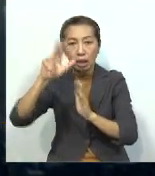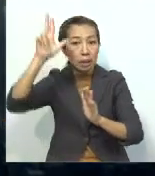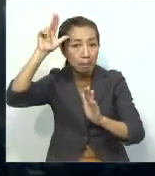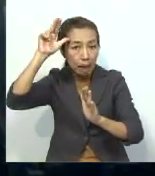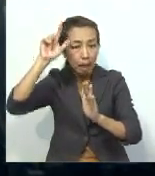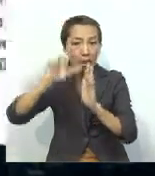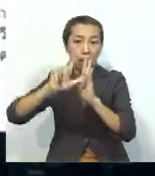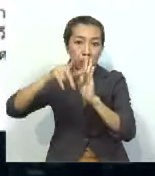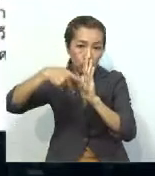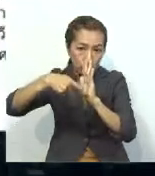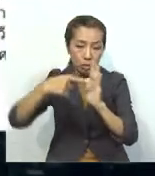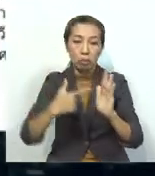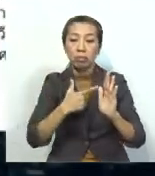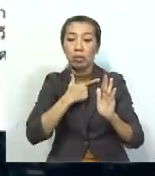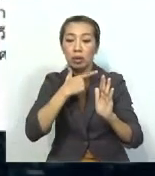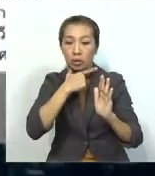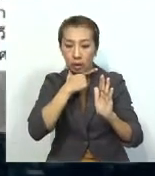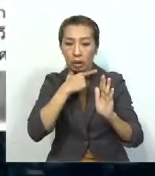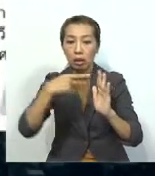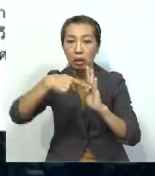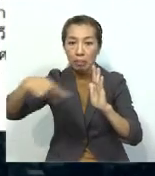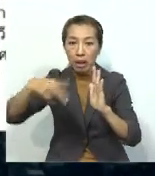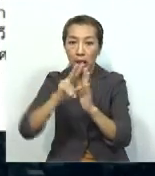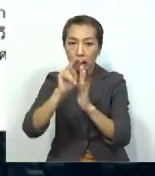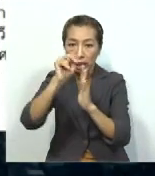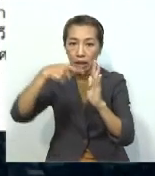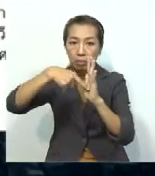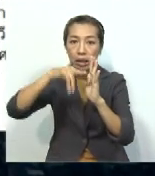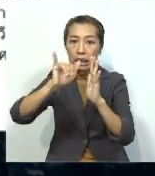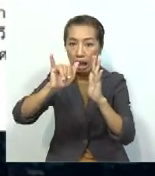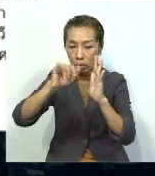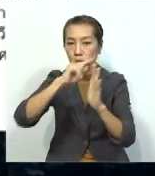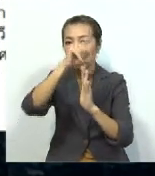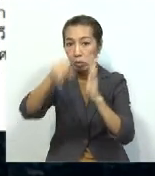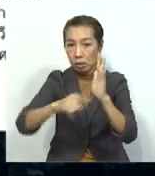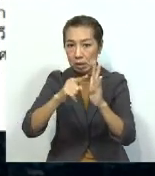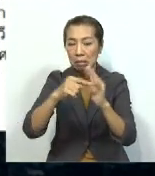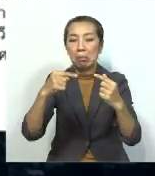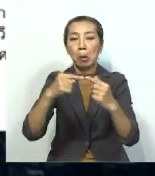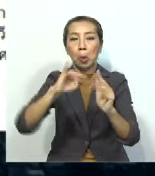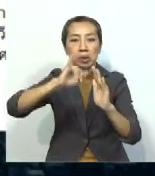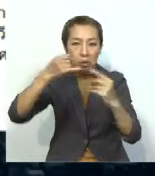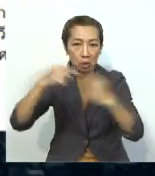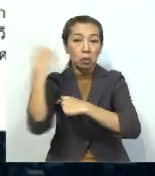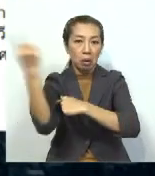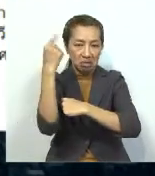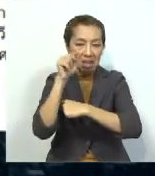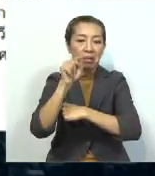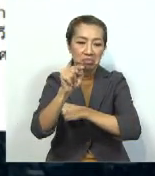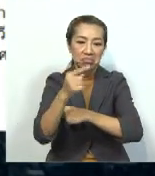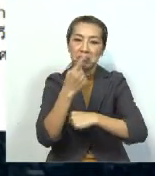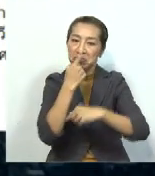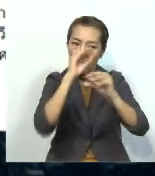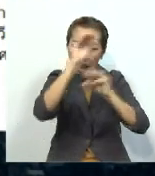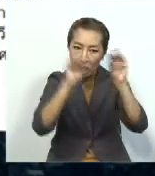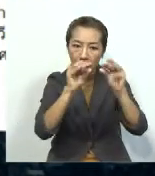ปางลำพูนแม่ฮ่องสอนแพร่น่านพะเยานี่จังหวัดหลักๆท่องเที่ยวทั้งนั้นด้วยนะคะโดยเฉพาะ